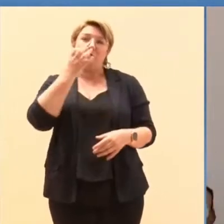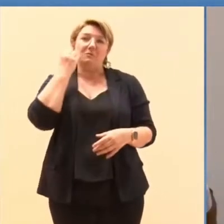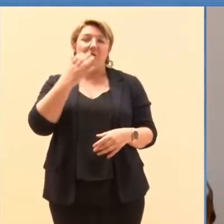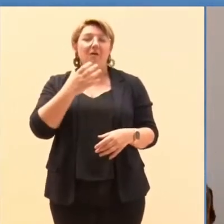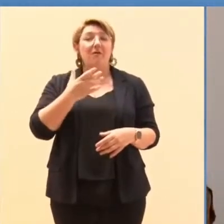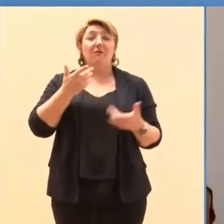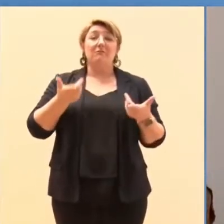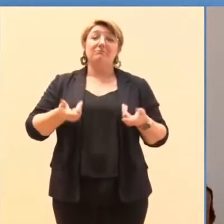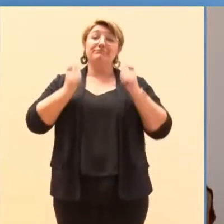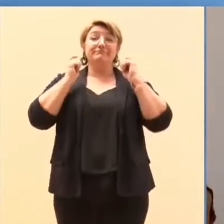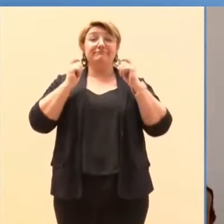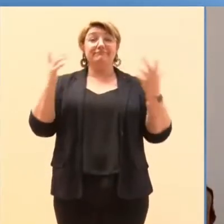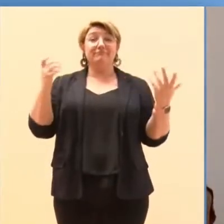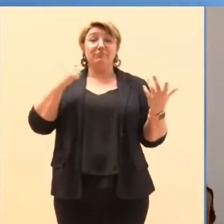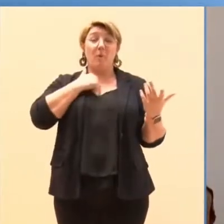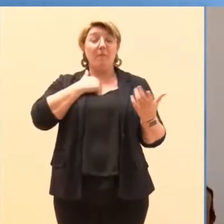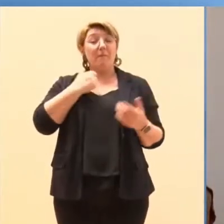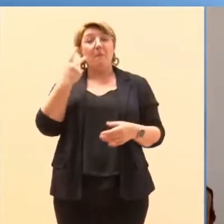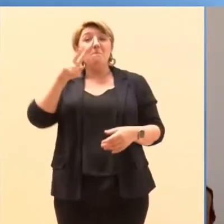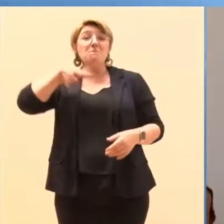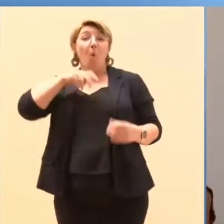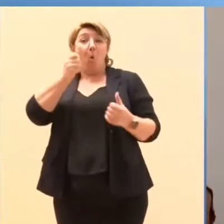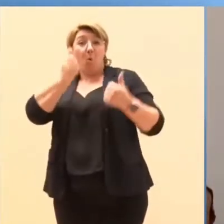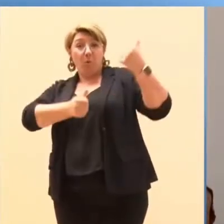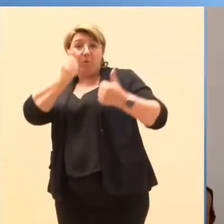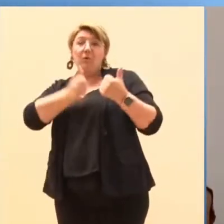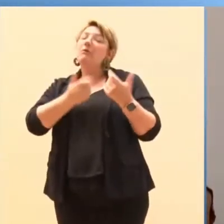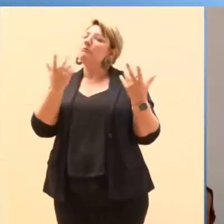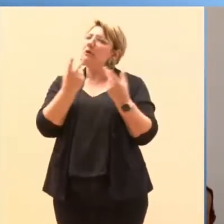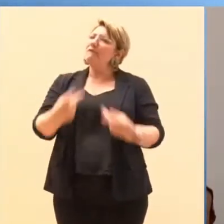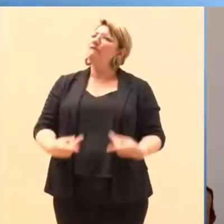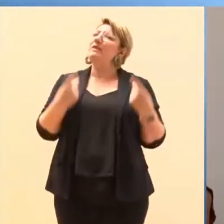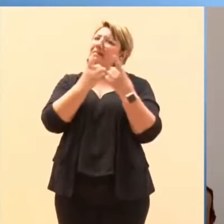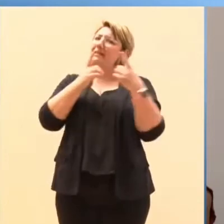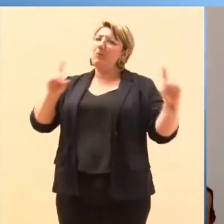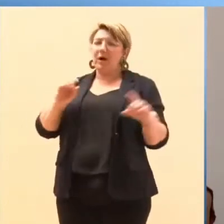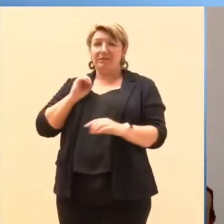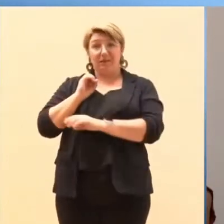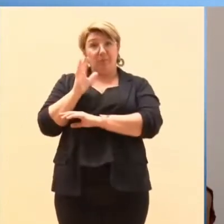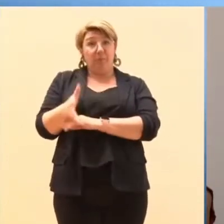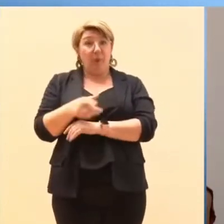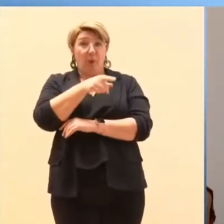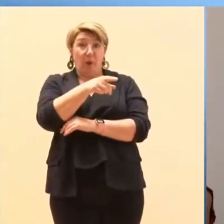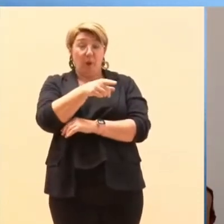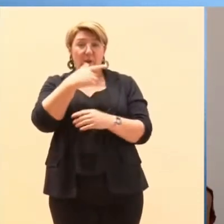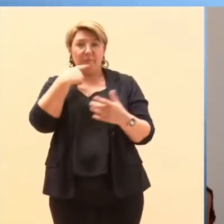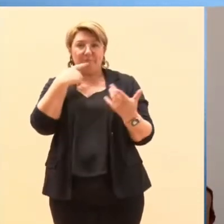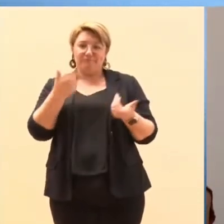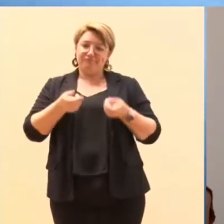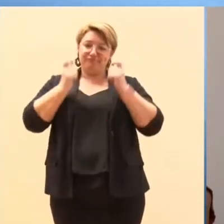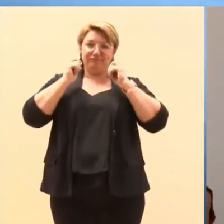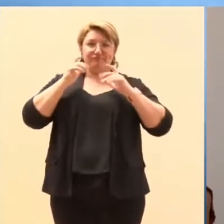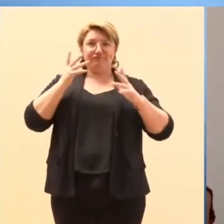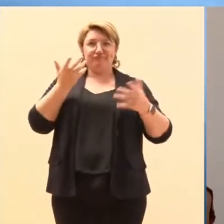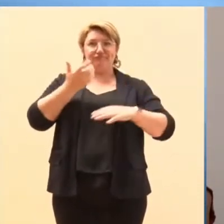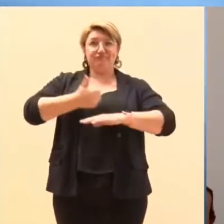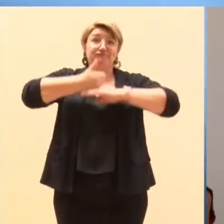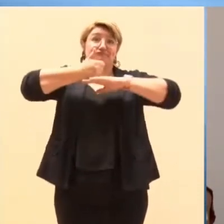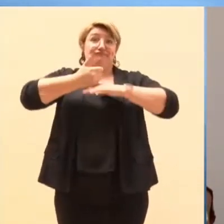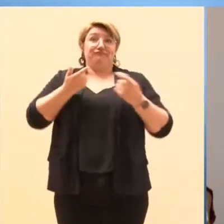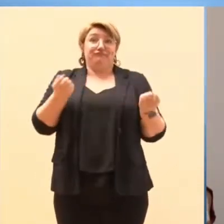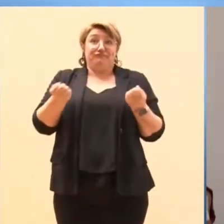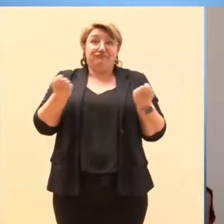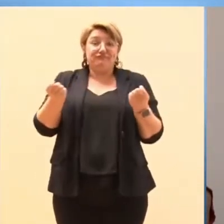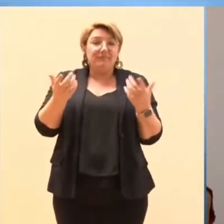d'installation de mon concurrent sur le terrain démocratique, Éric Piolle. Et cet instant nous réunit sur un